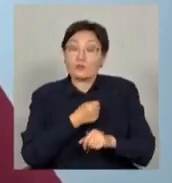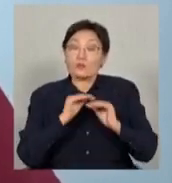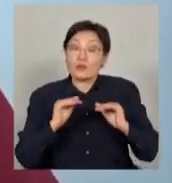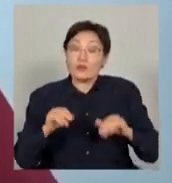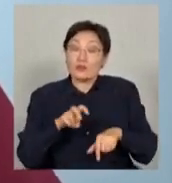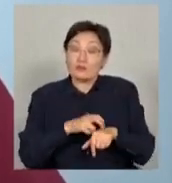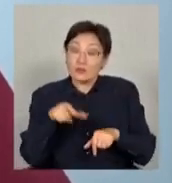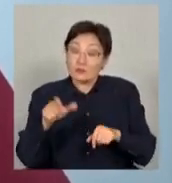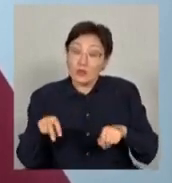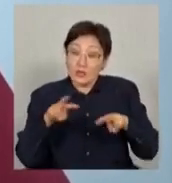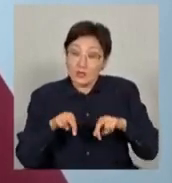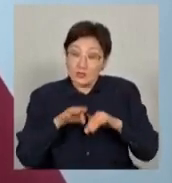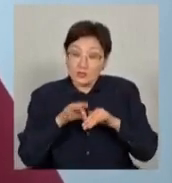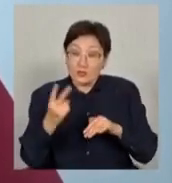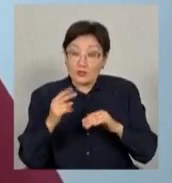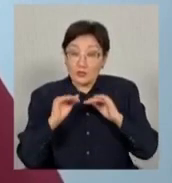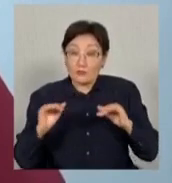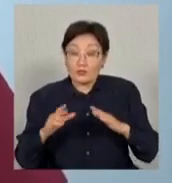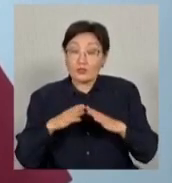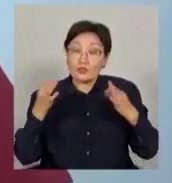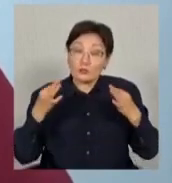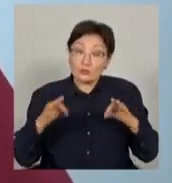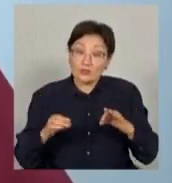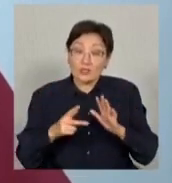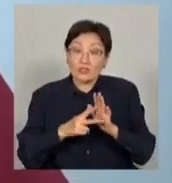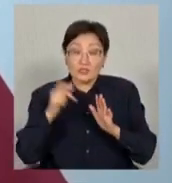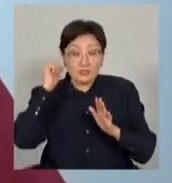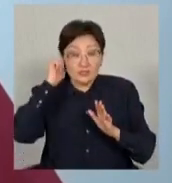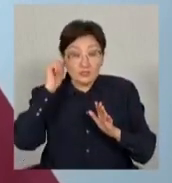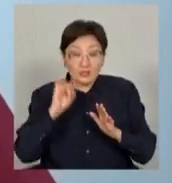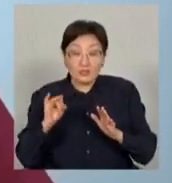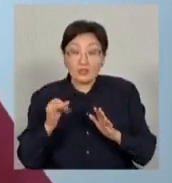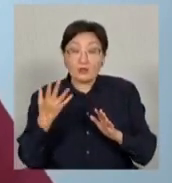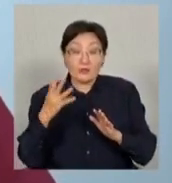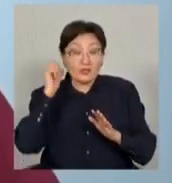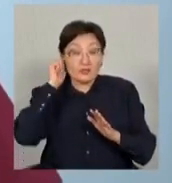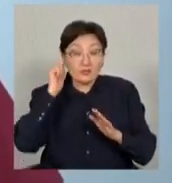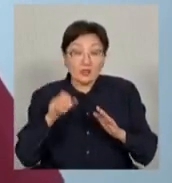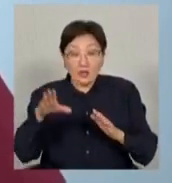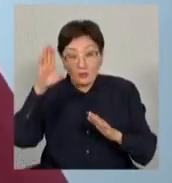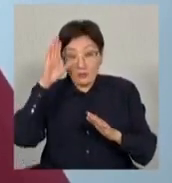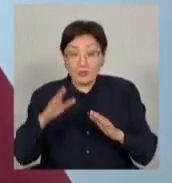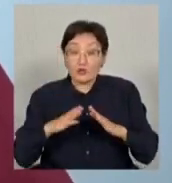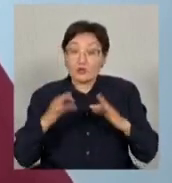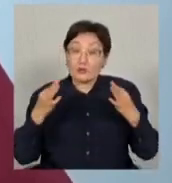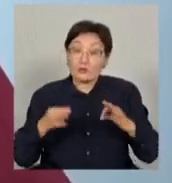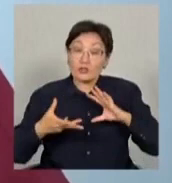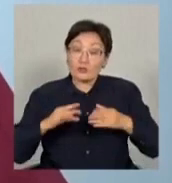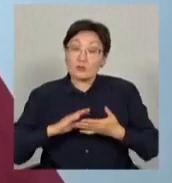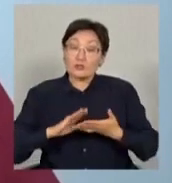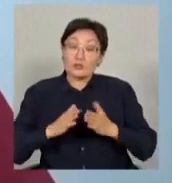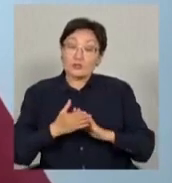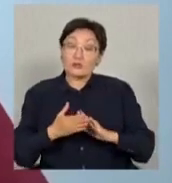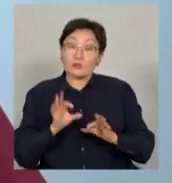қаралды балам. Екі бала үйіне жіберілді, яғни 8 жастағы бала және 5 жастағы бала үйіне кетті. Жалпы